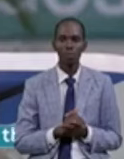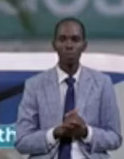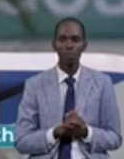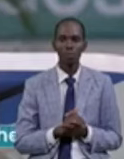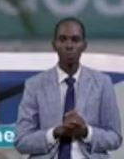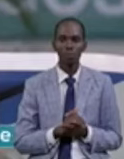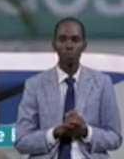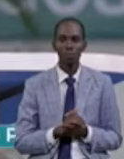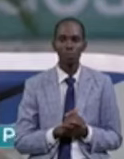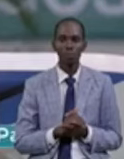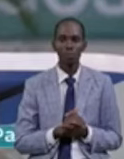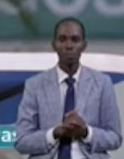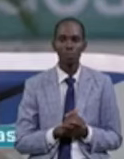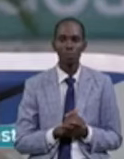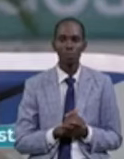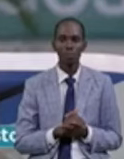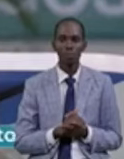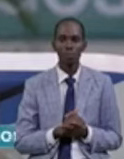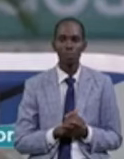Seigneur